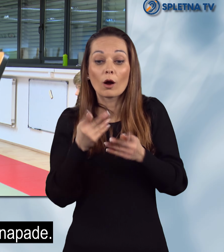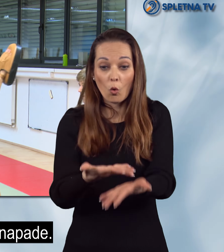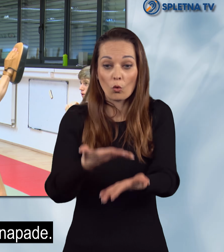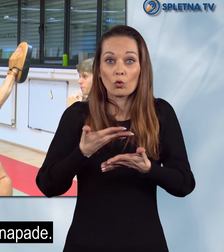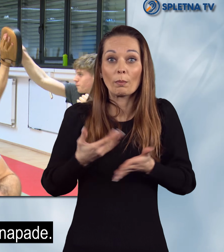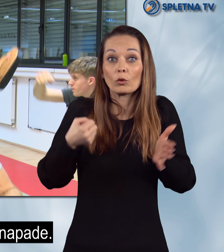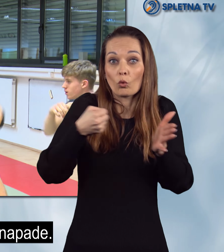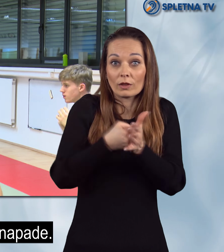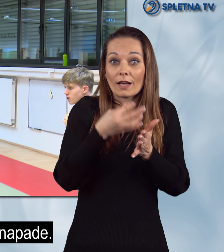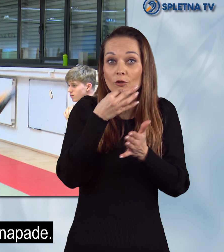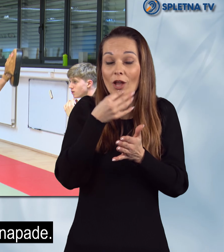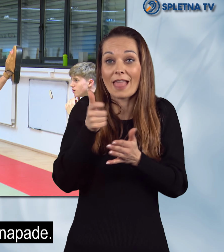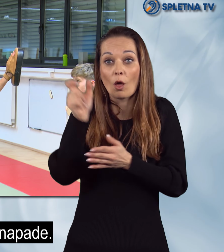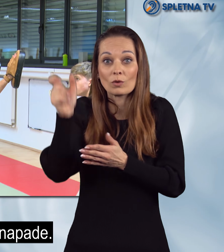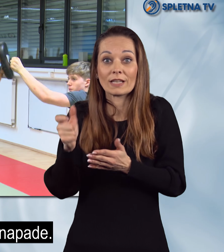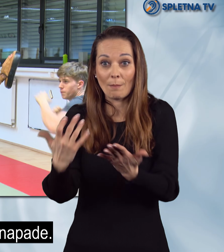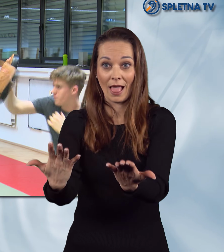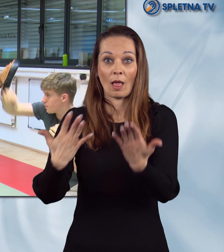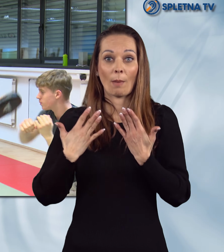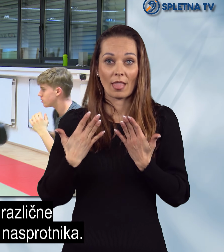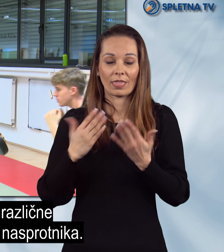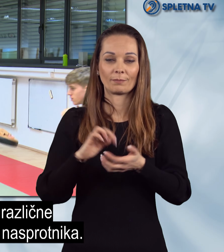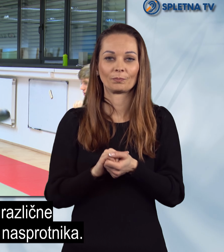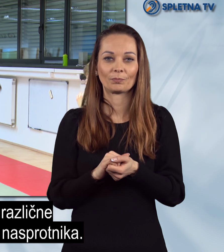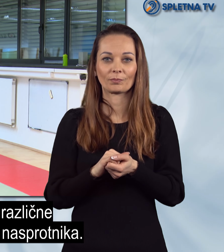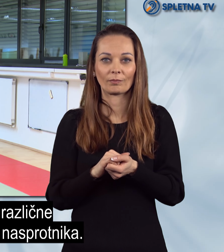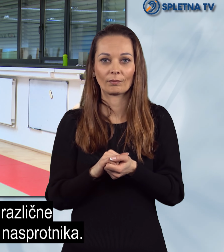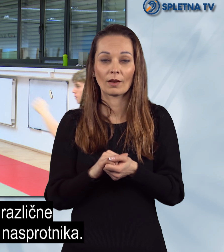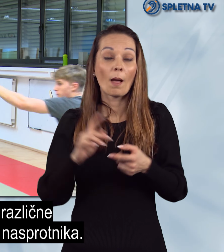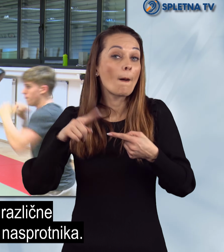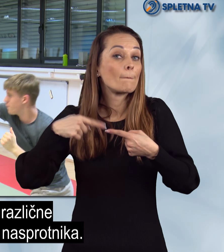sprejemati udarcev, ko te nekdo napade, ne?